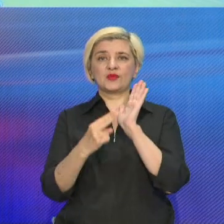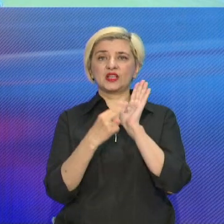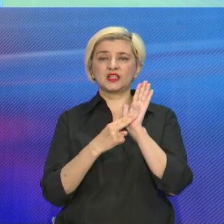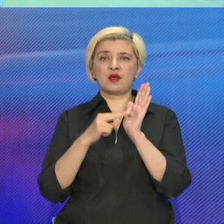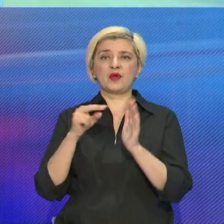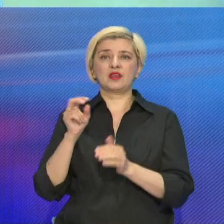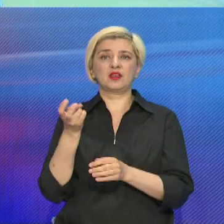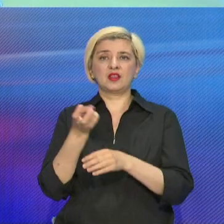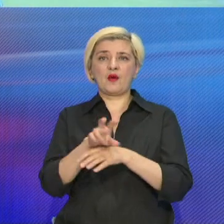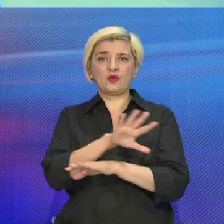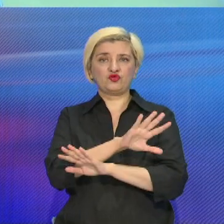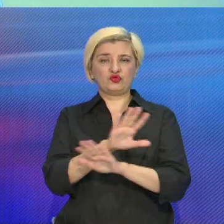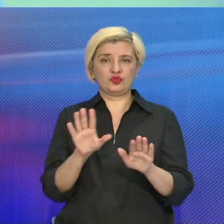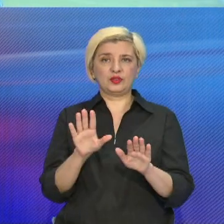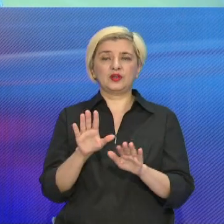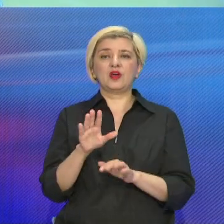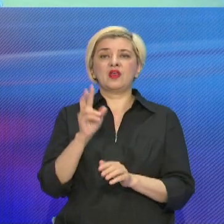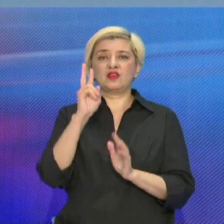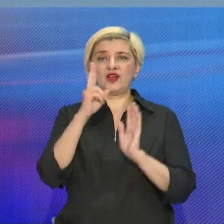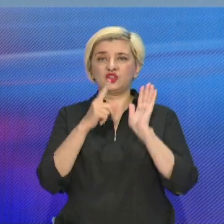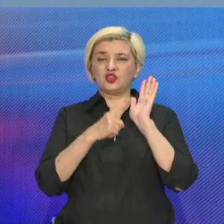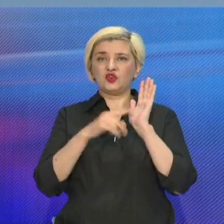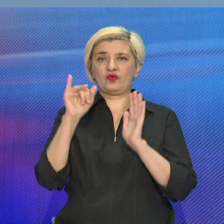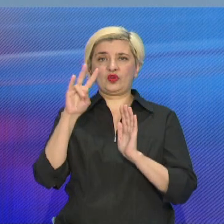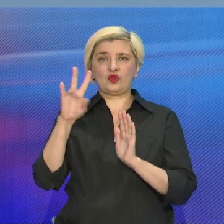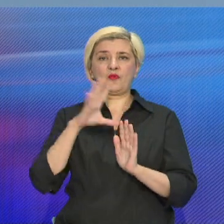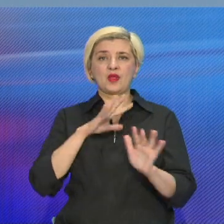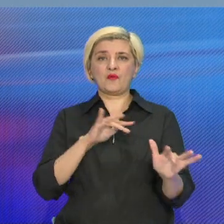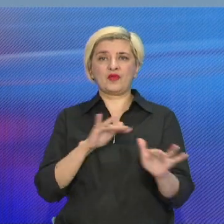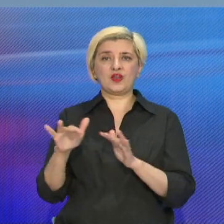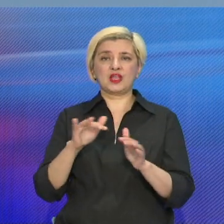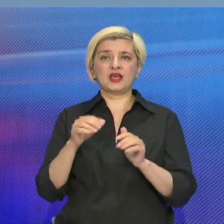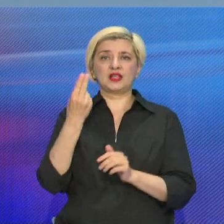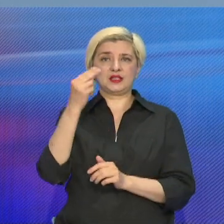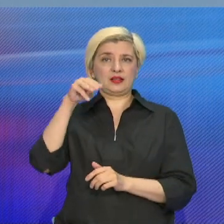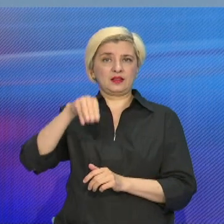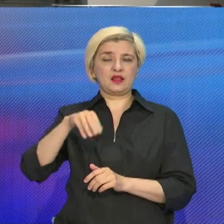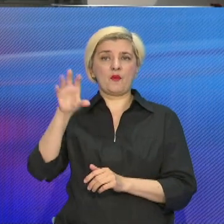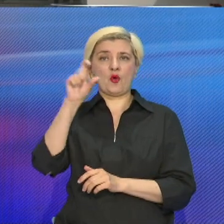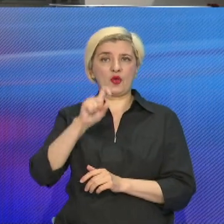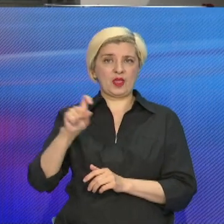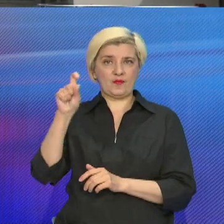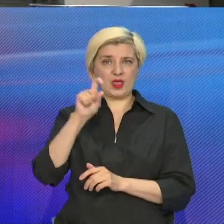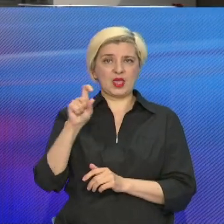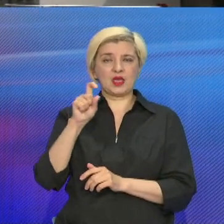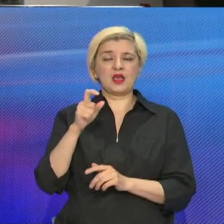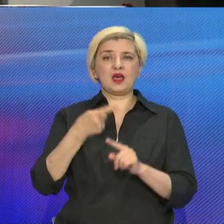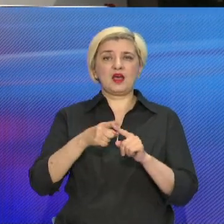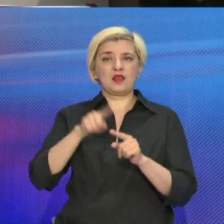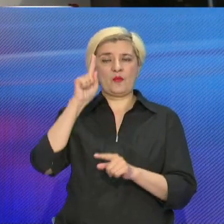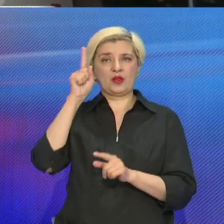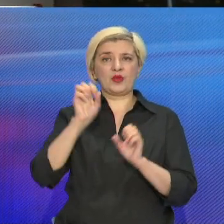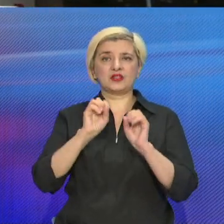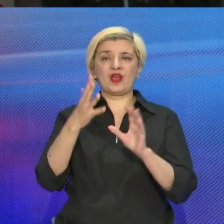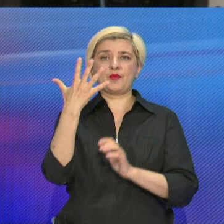зарегистрированных на экзамен не заявились. А 26 червня было проведено централизованное тестирование по химии. Этот предмет в регионе